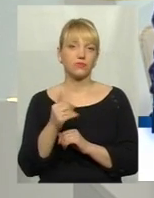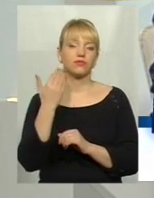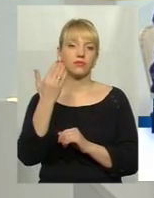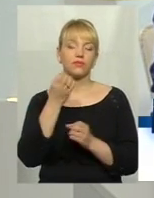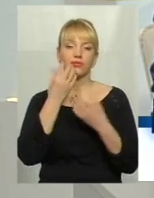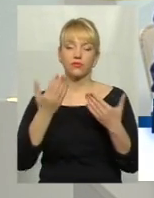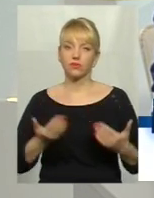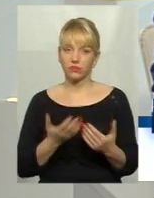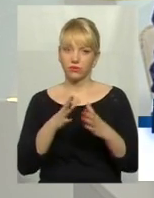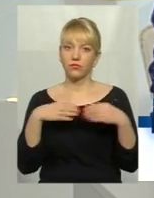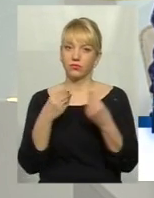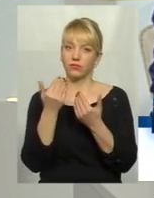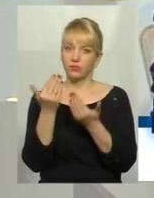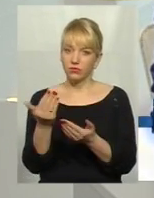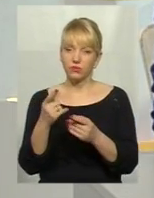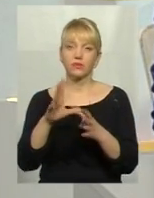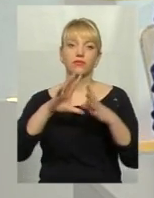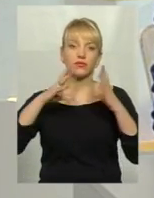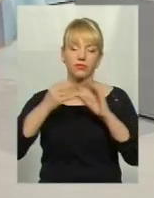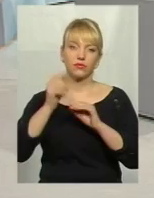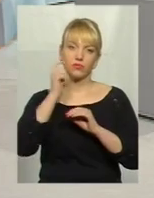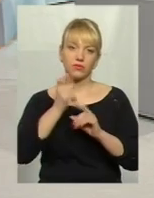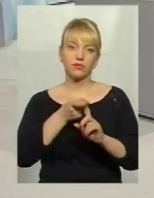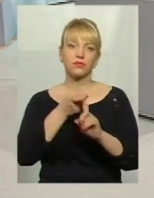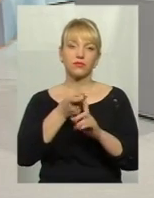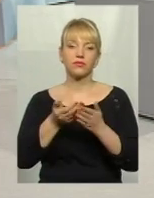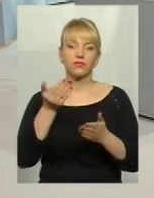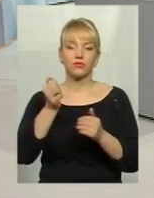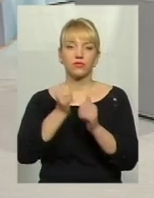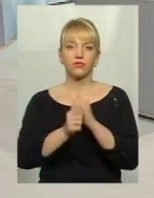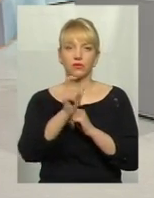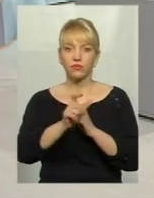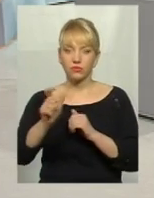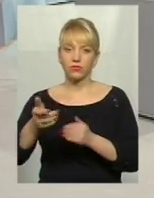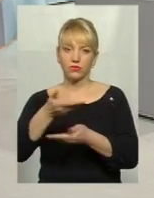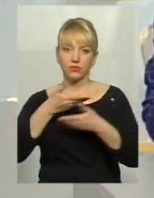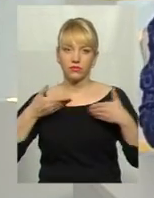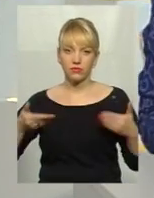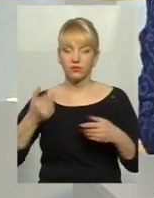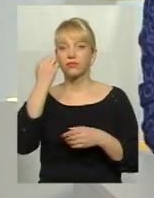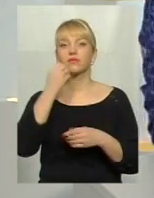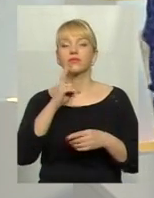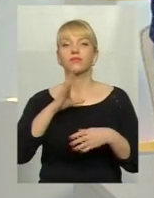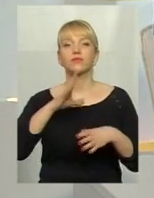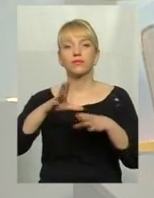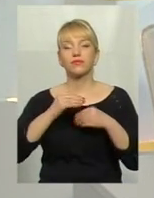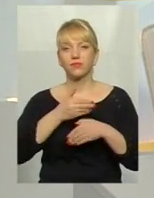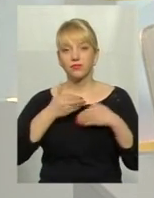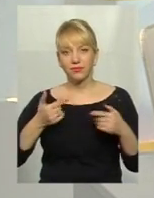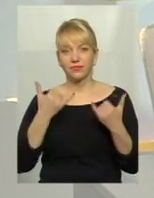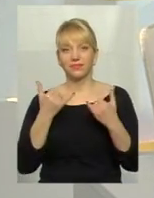його родини, і добробут загалом країни залежить від кожного з нас. Дякую вам, дякую всім, хто був із нами. На